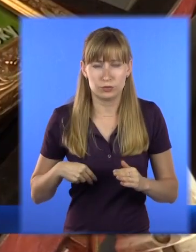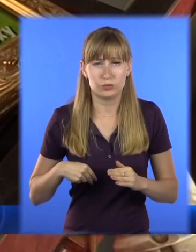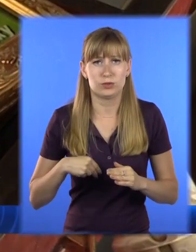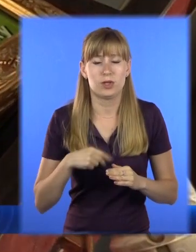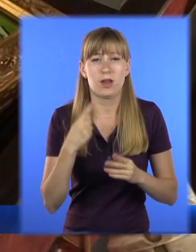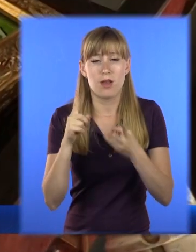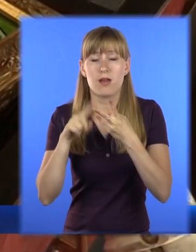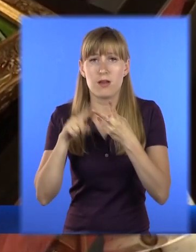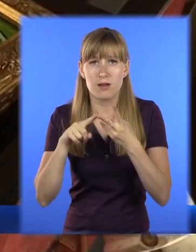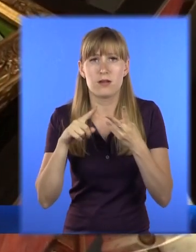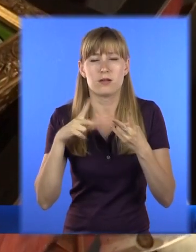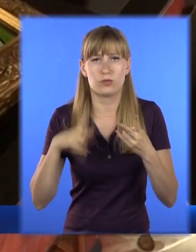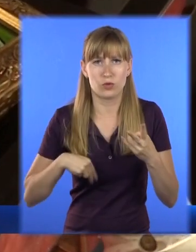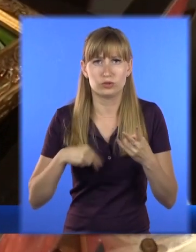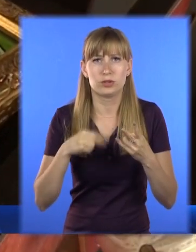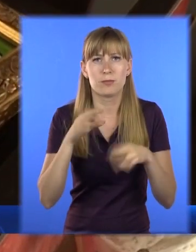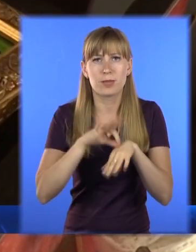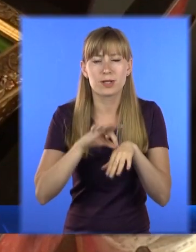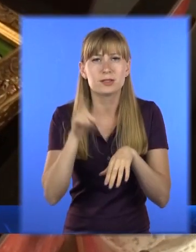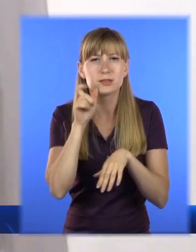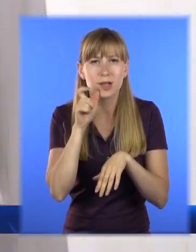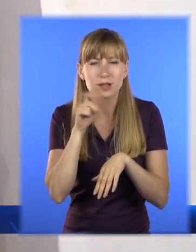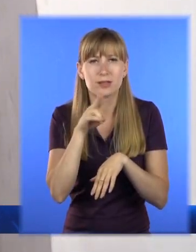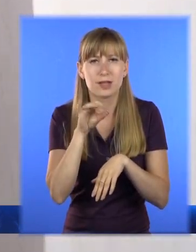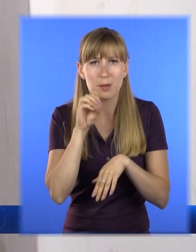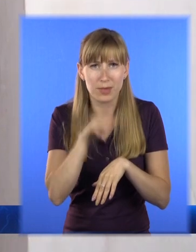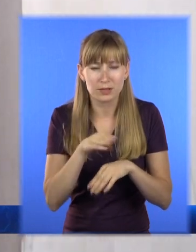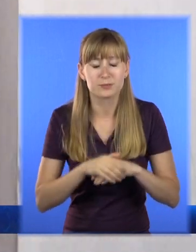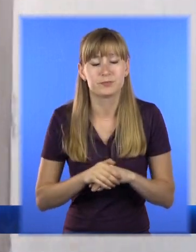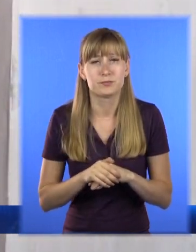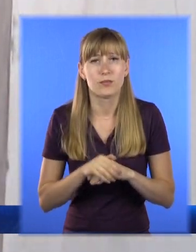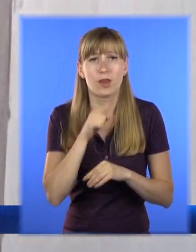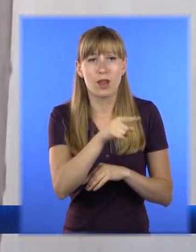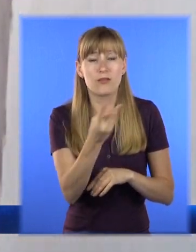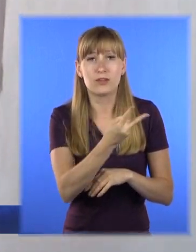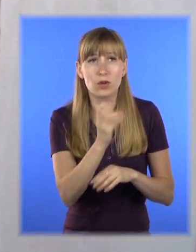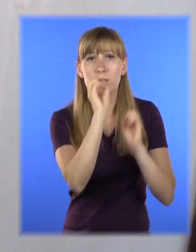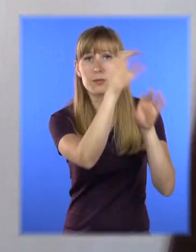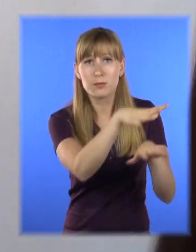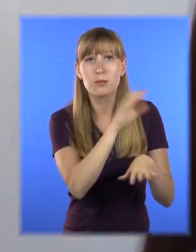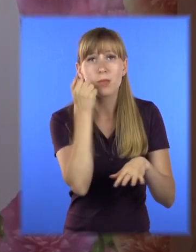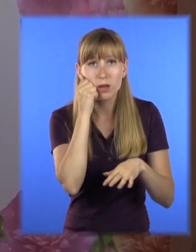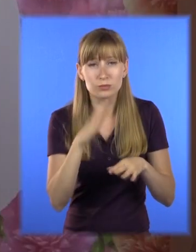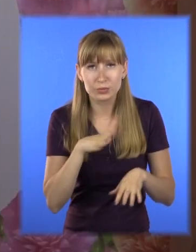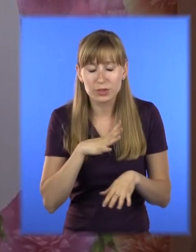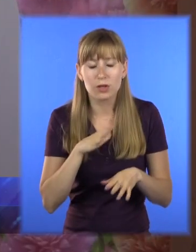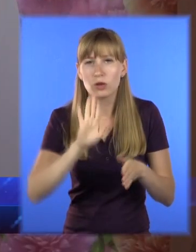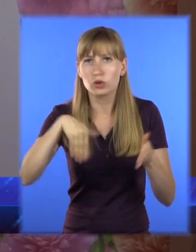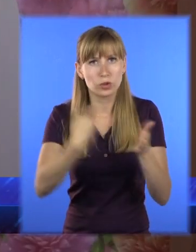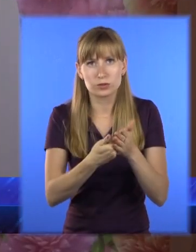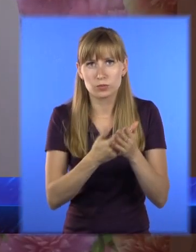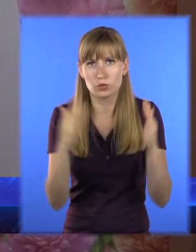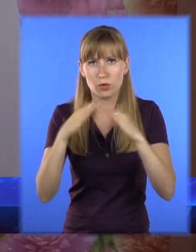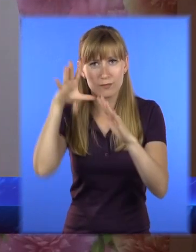Момент бурі усі діти були у однієї з бабусь, але дотепер не можуть мешкати із мамою. Я говорю, діти, я говорю, ну